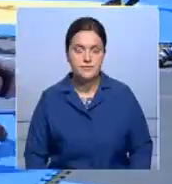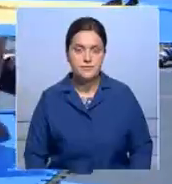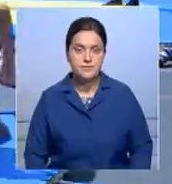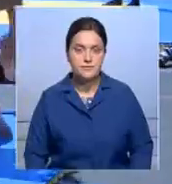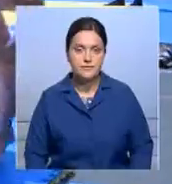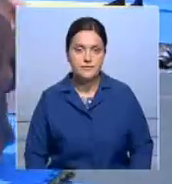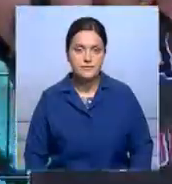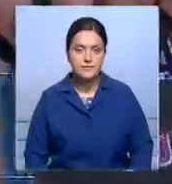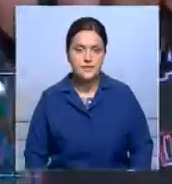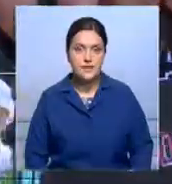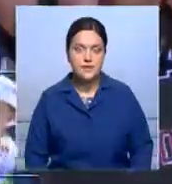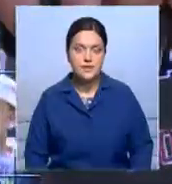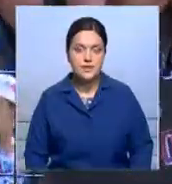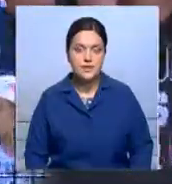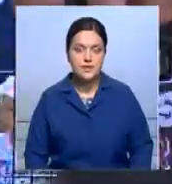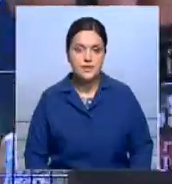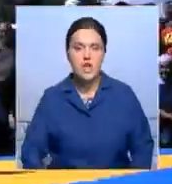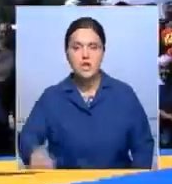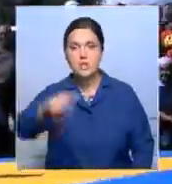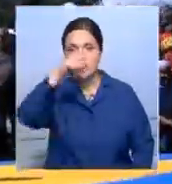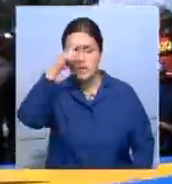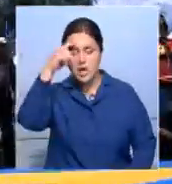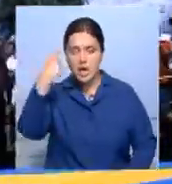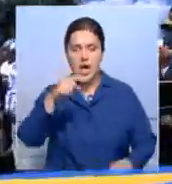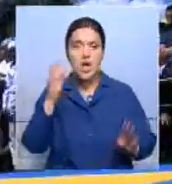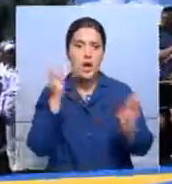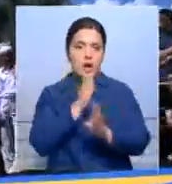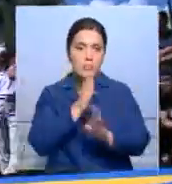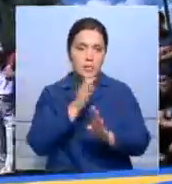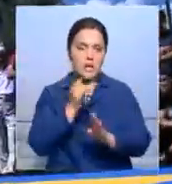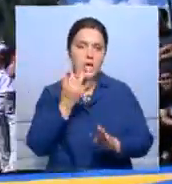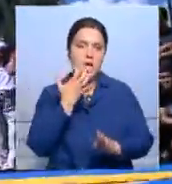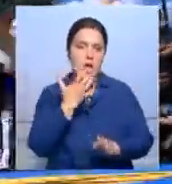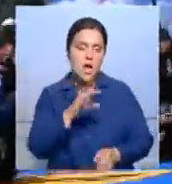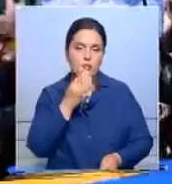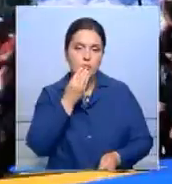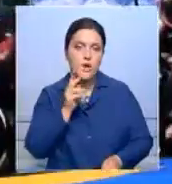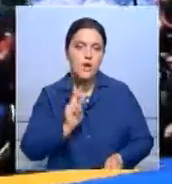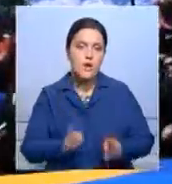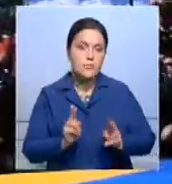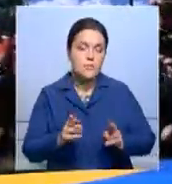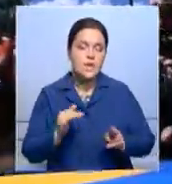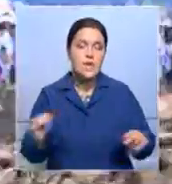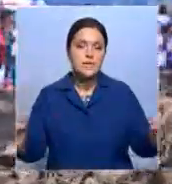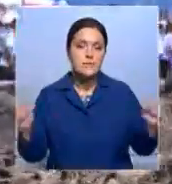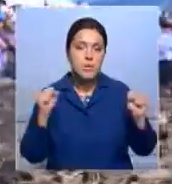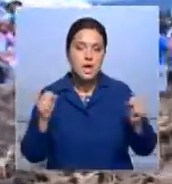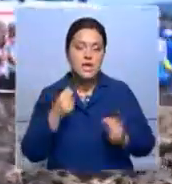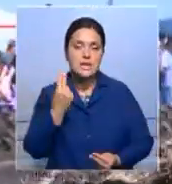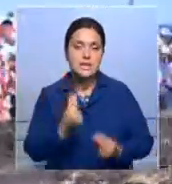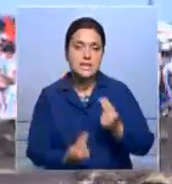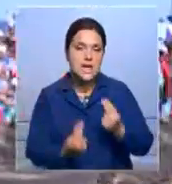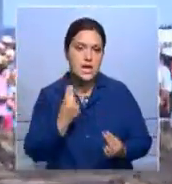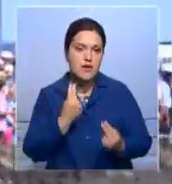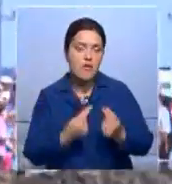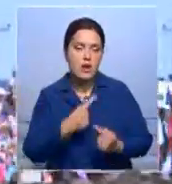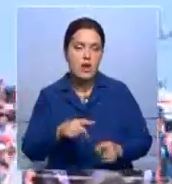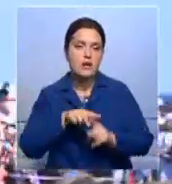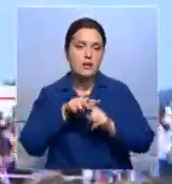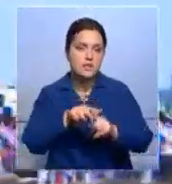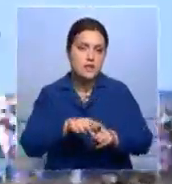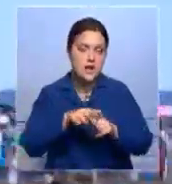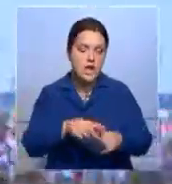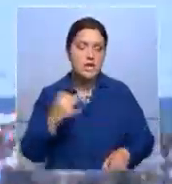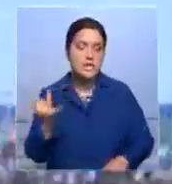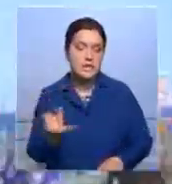Жарко в Этноауле было не только от палящего солнца и горячих казанов, но еще и от спортивных соревнований. Борьба, скачки, зрелищ